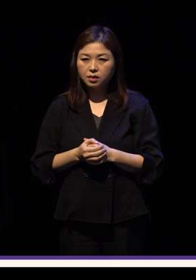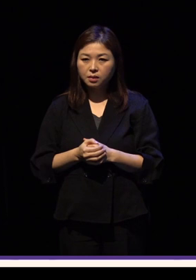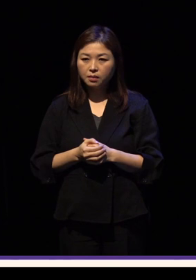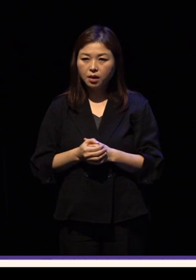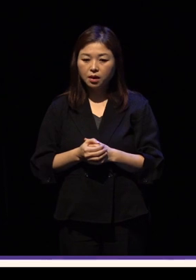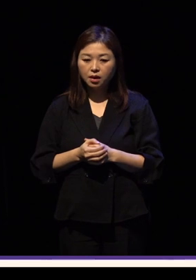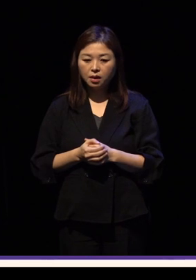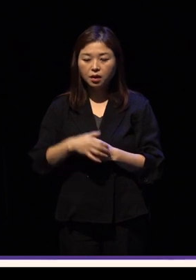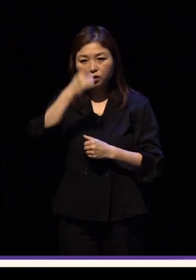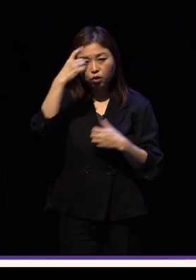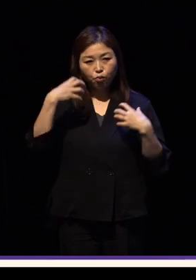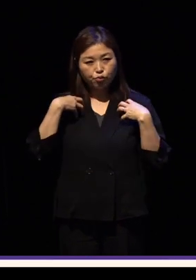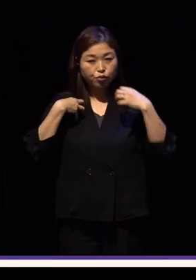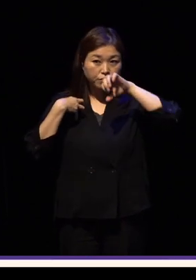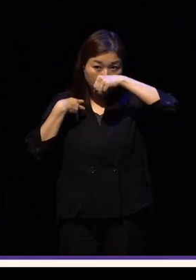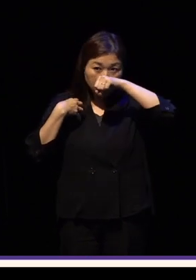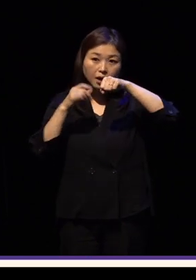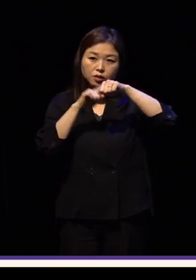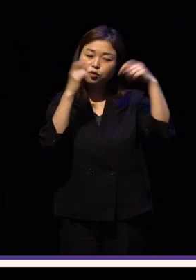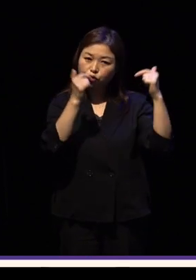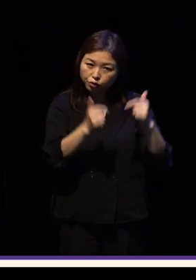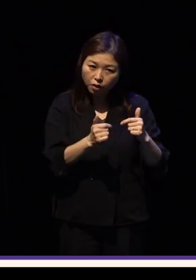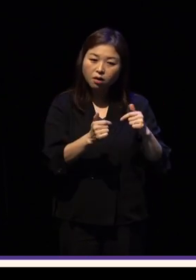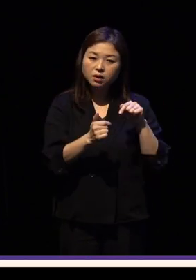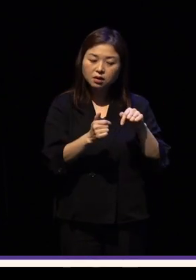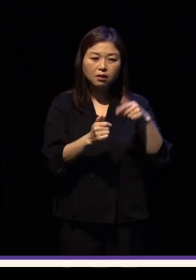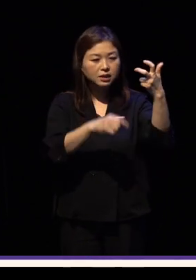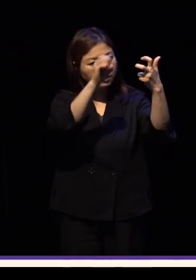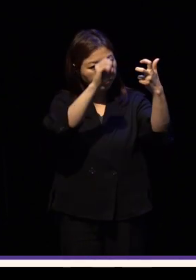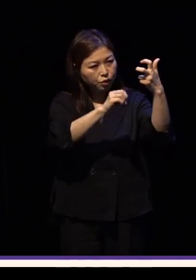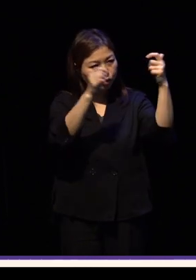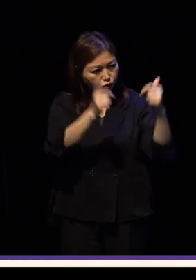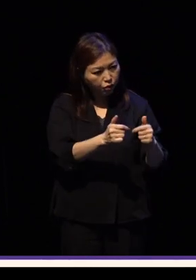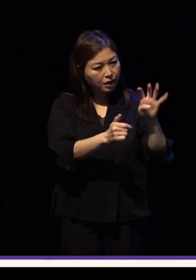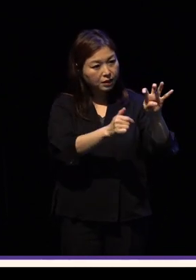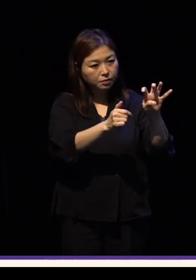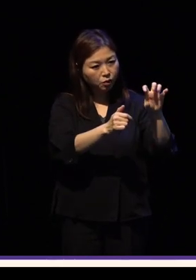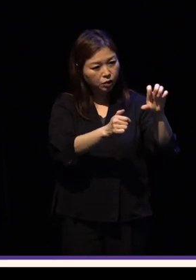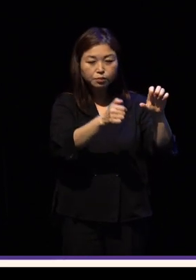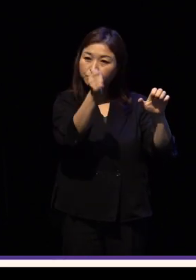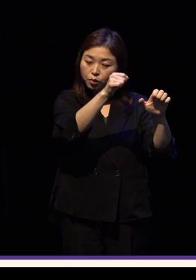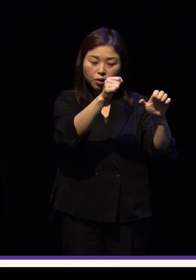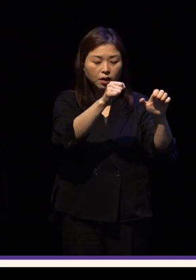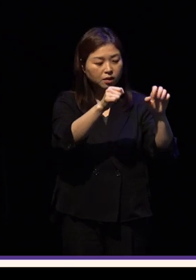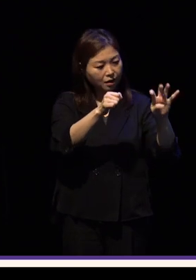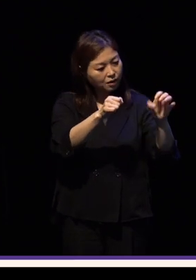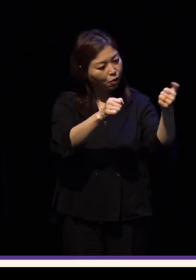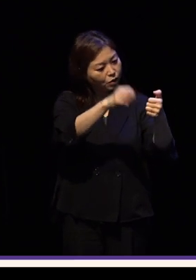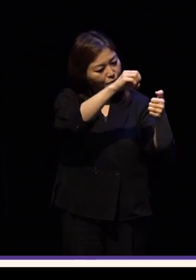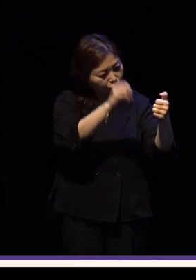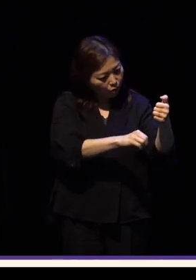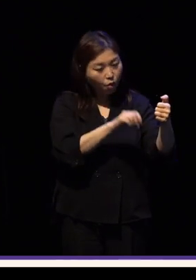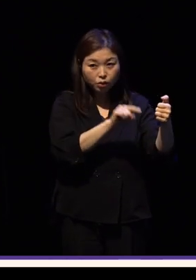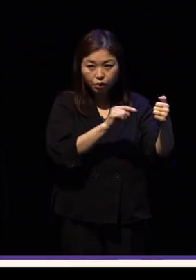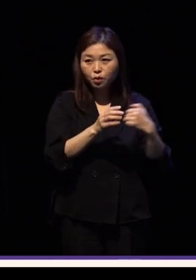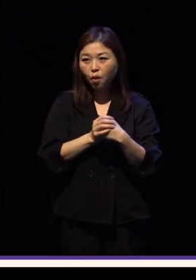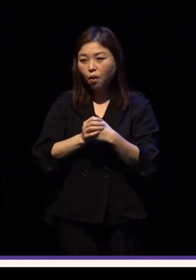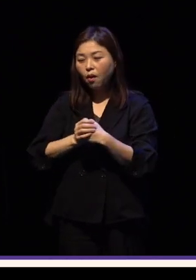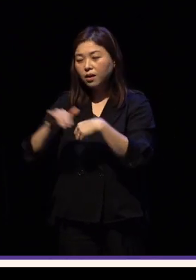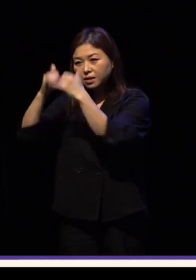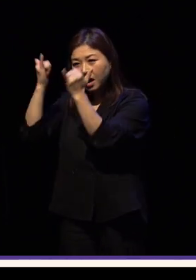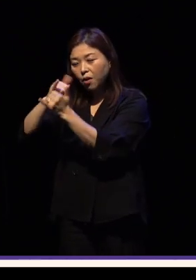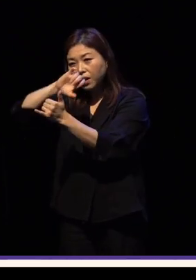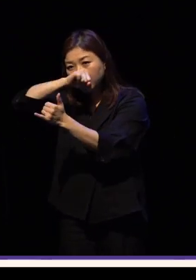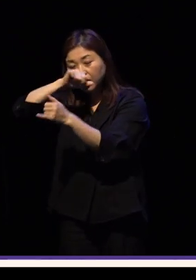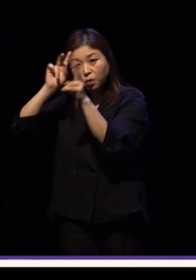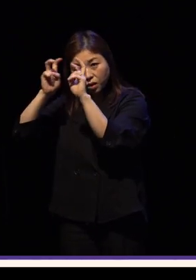그 70%에서 40, 50%를 하고 한 20% 정도 사회적 후원을 끌어온다라고 하면 보다 더